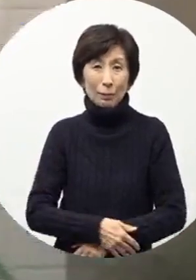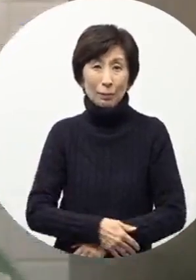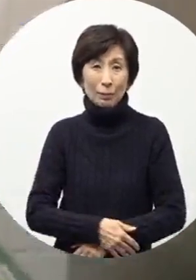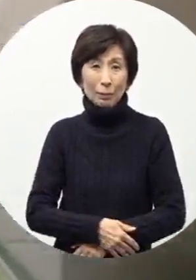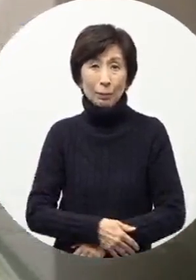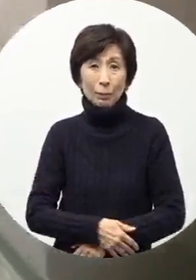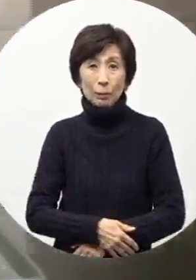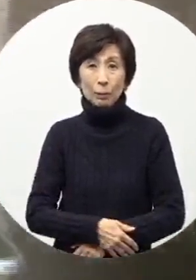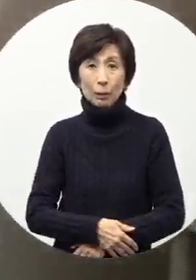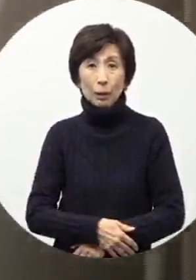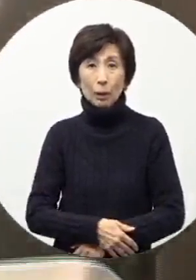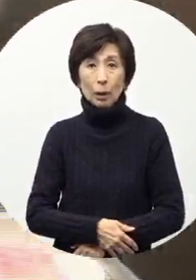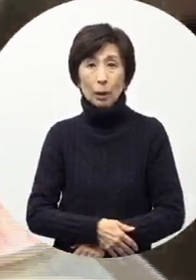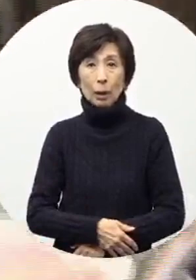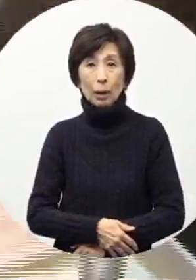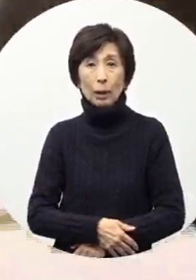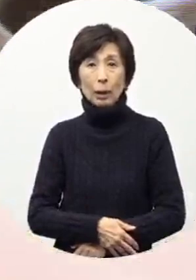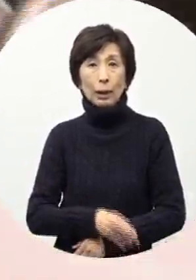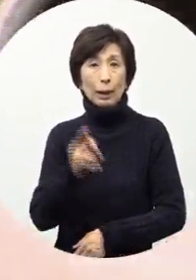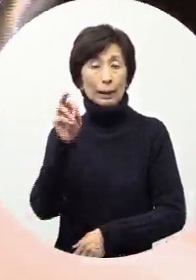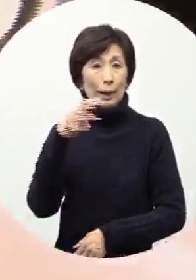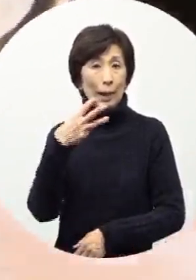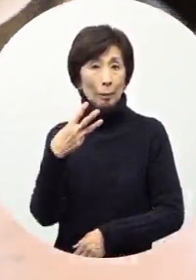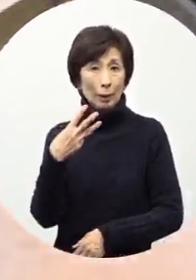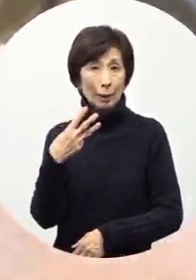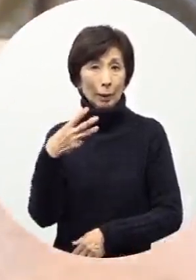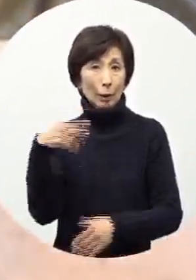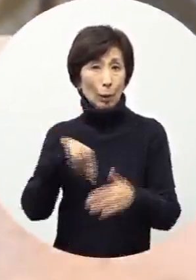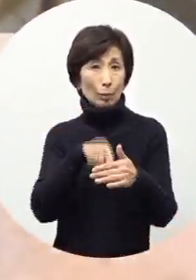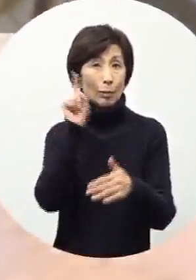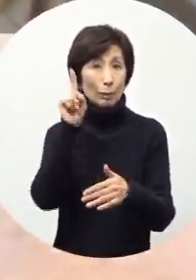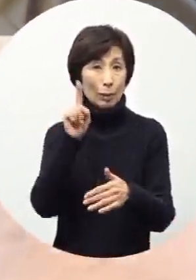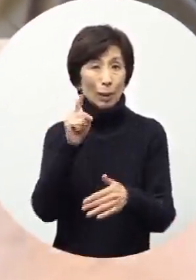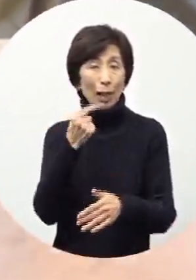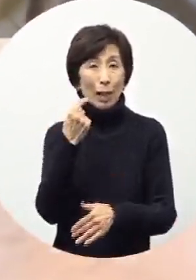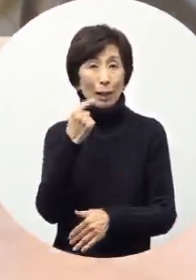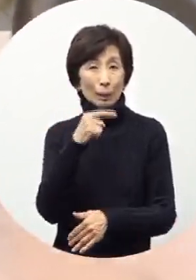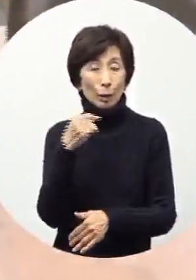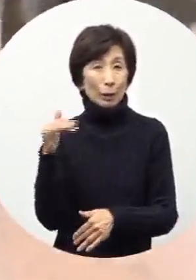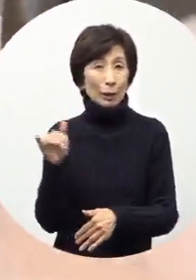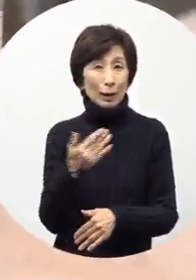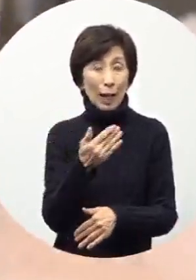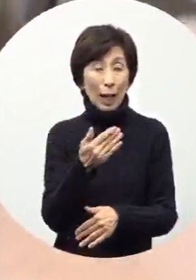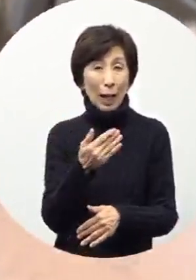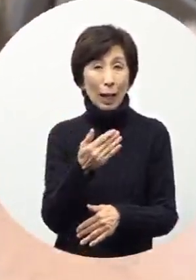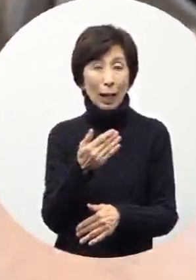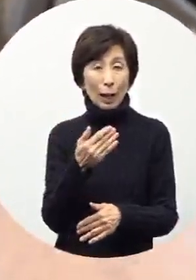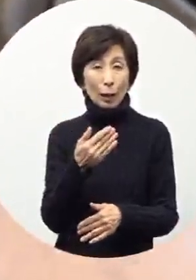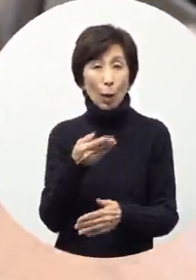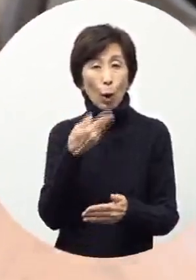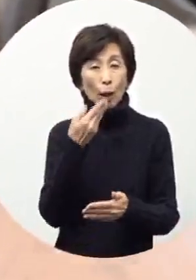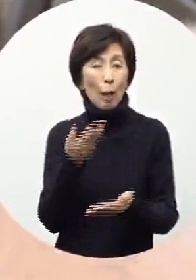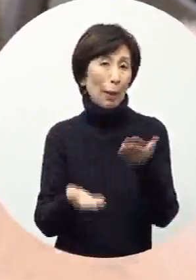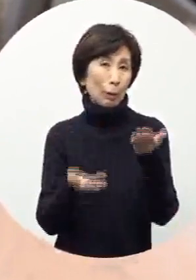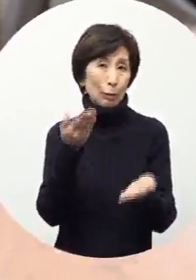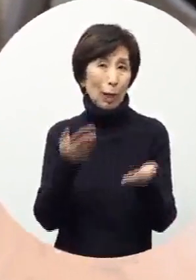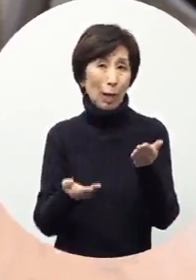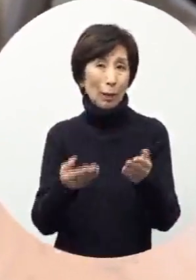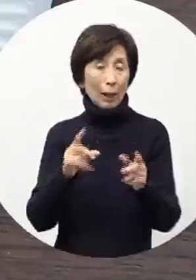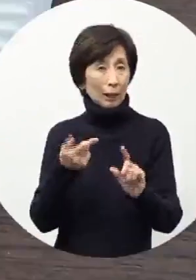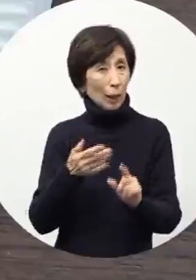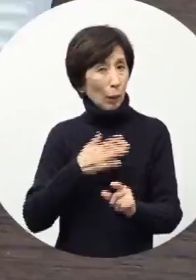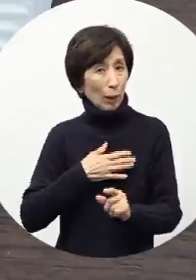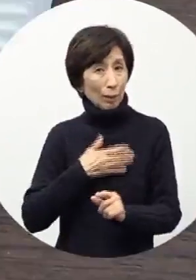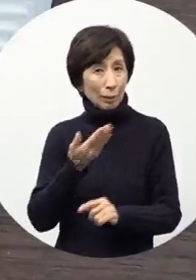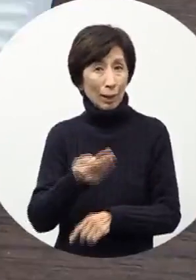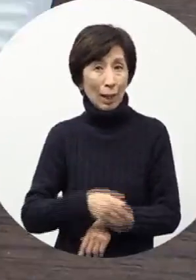そんな魚屋魚田の町ゼミ、白身魚の食べ比べ、違いがわかるかな？まずは